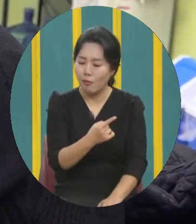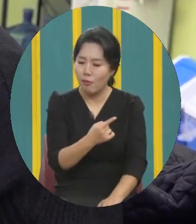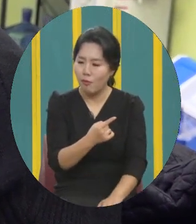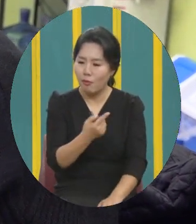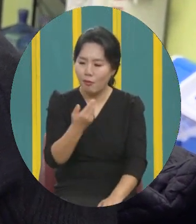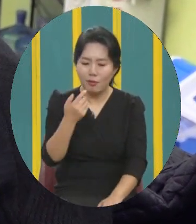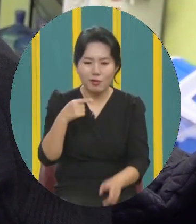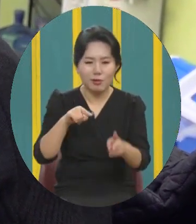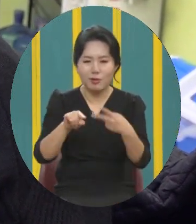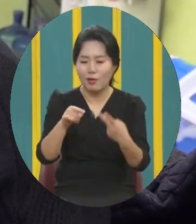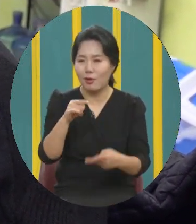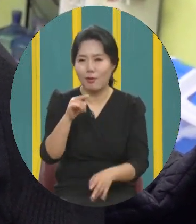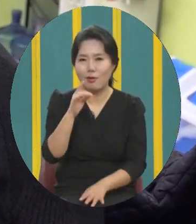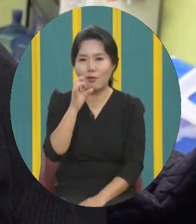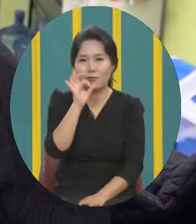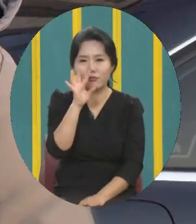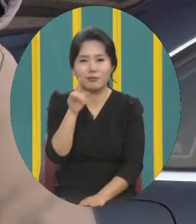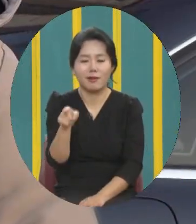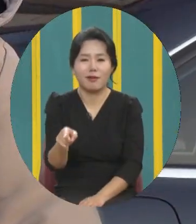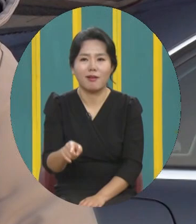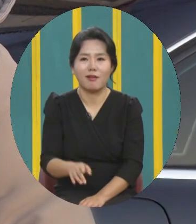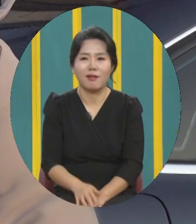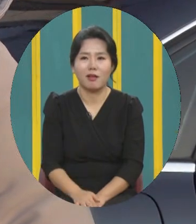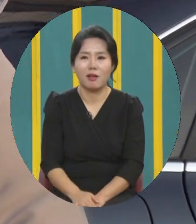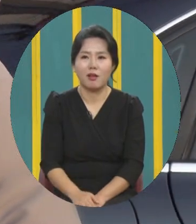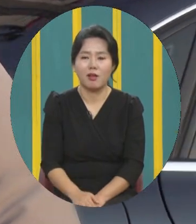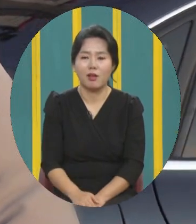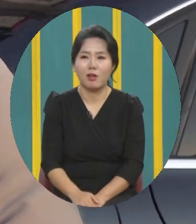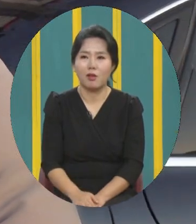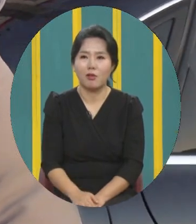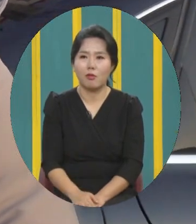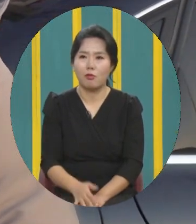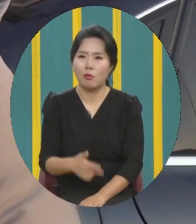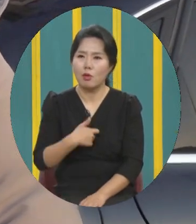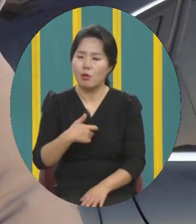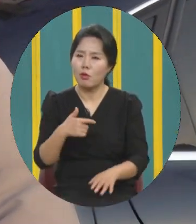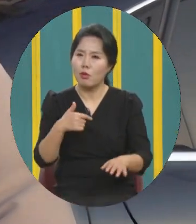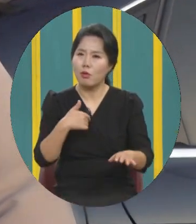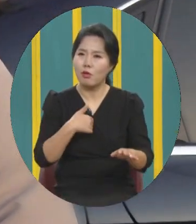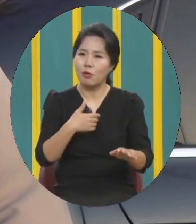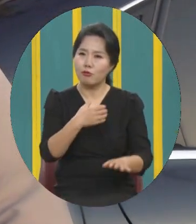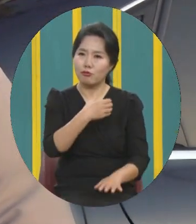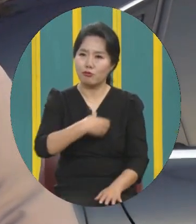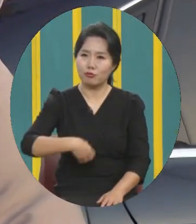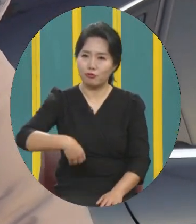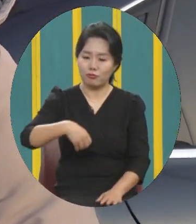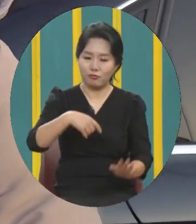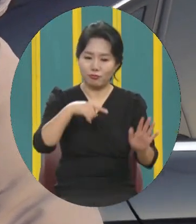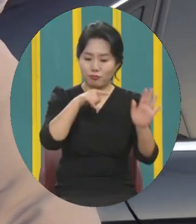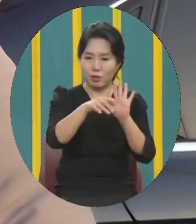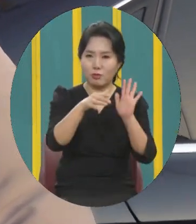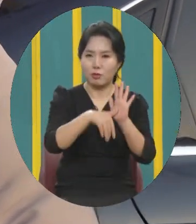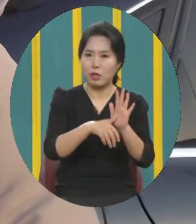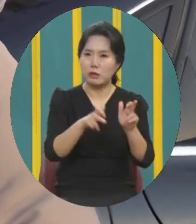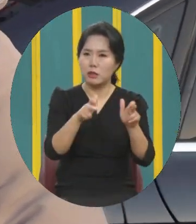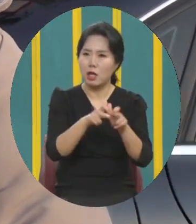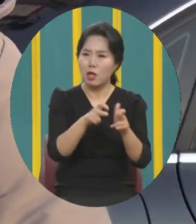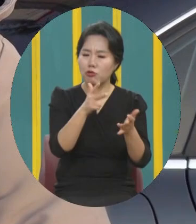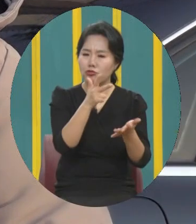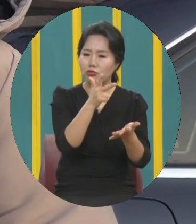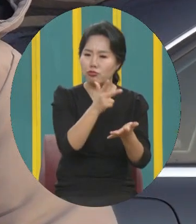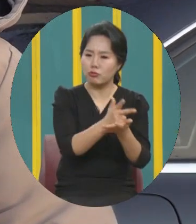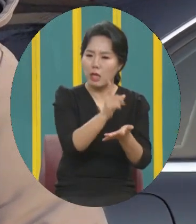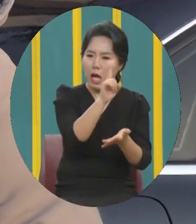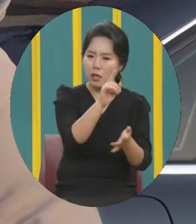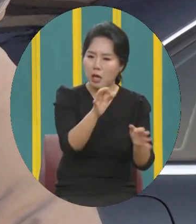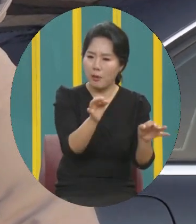안 돼요. 말이 안 되죠, 그거는. 군청을 이용할 때 장애인 주차구역 한 면이 없어진다고 해서 일반인들이 사용하기에